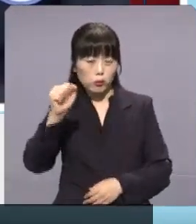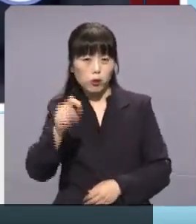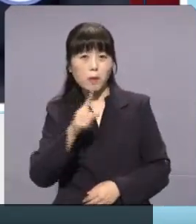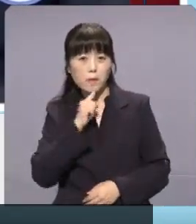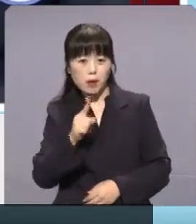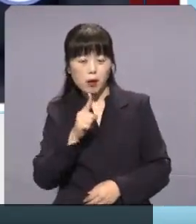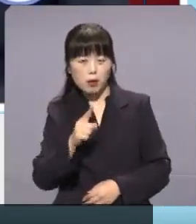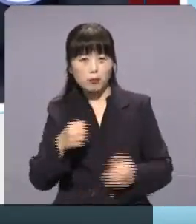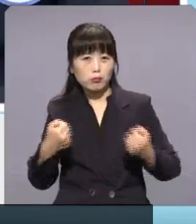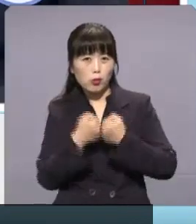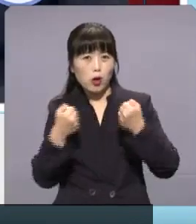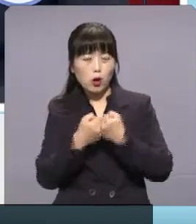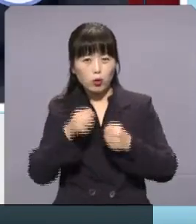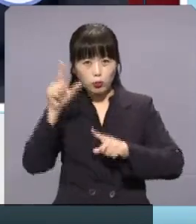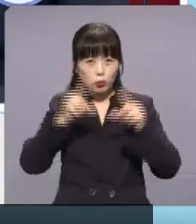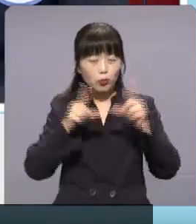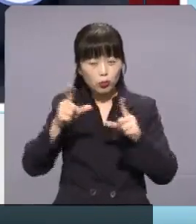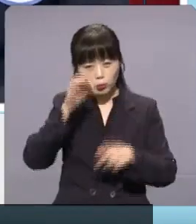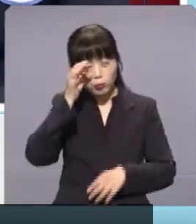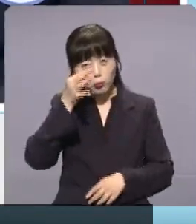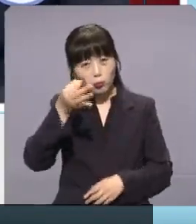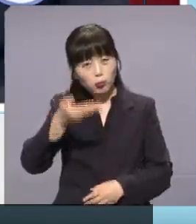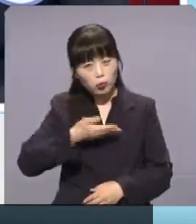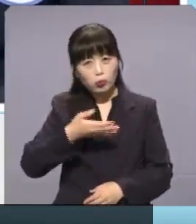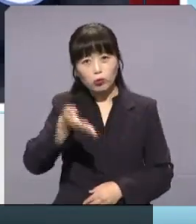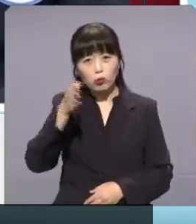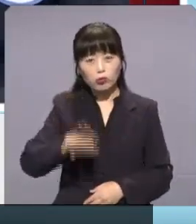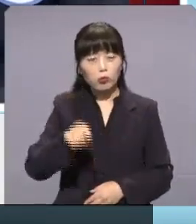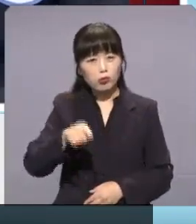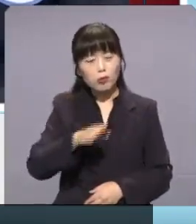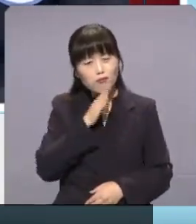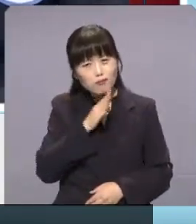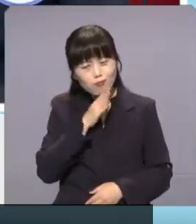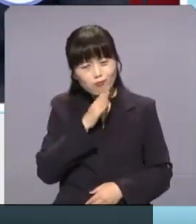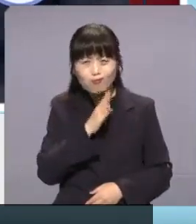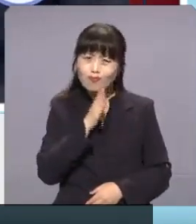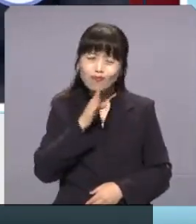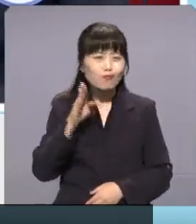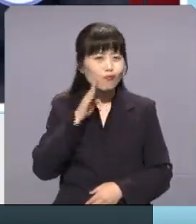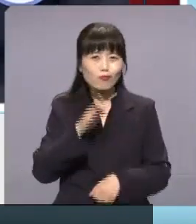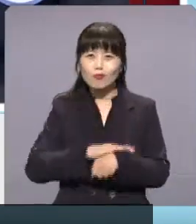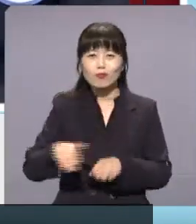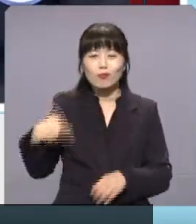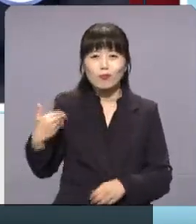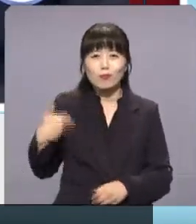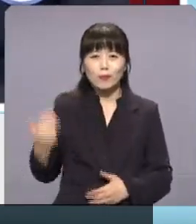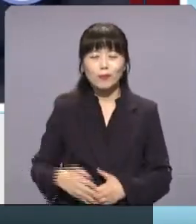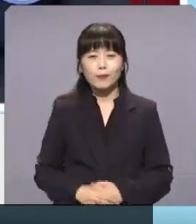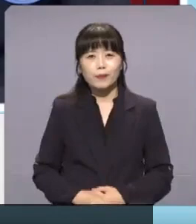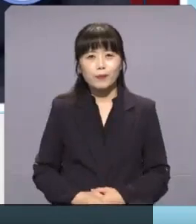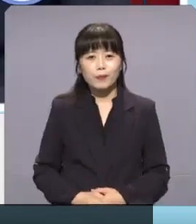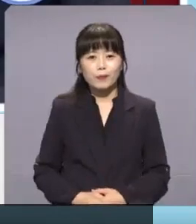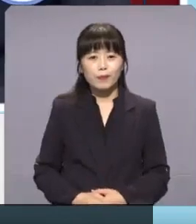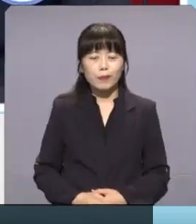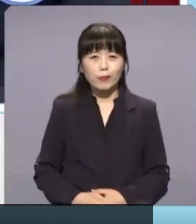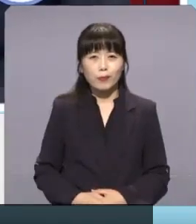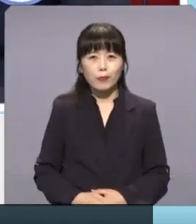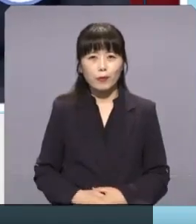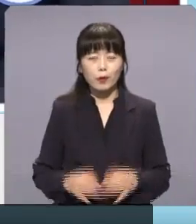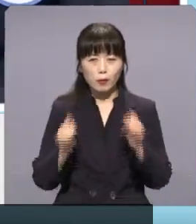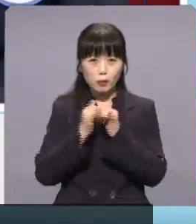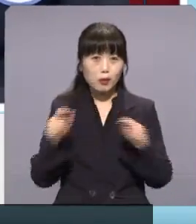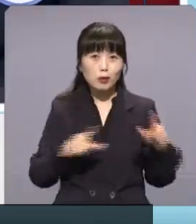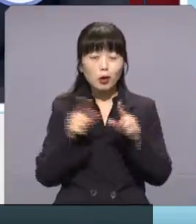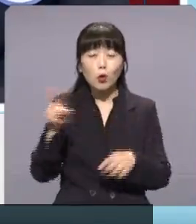막 또 싸우는 모습을 네. 보이는 게 이게 과연 맞는 건지 잘 모르겠어요. 그러니까 민생 어디로